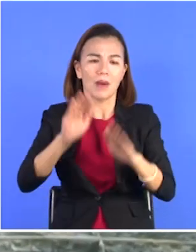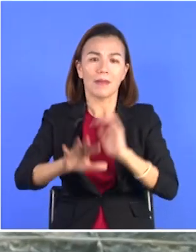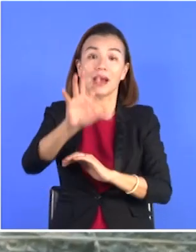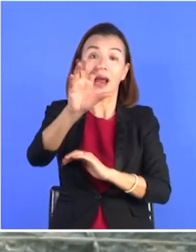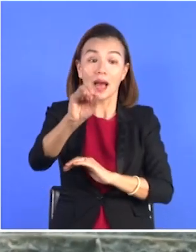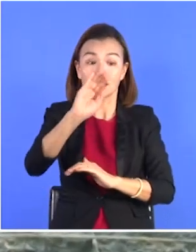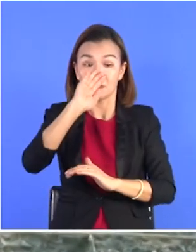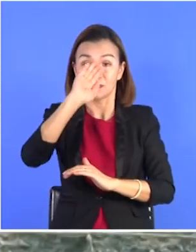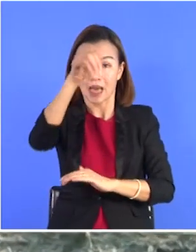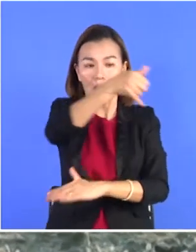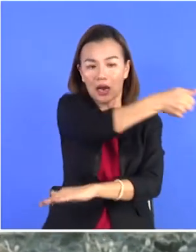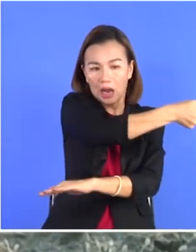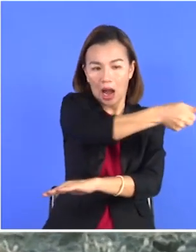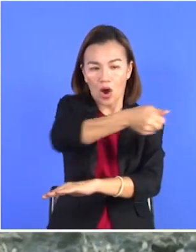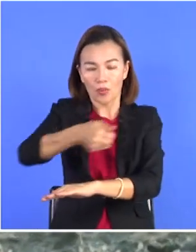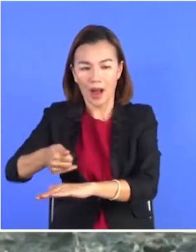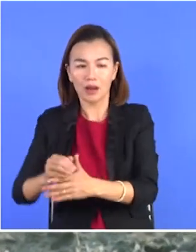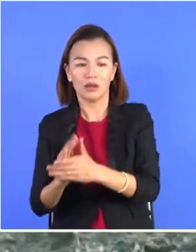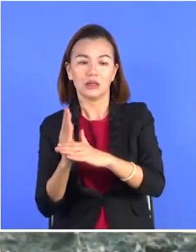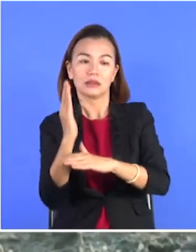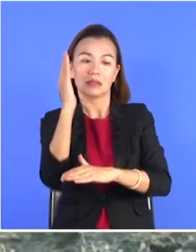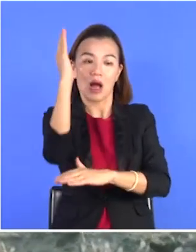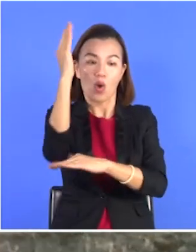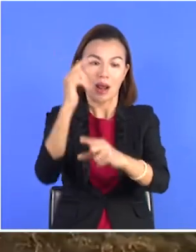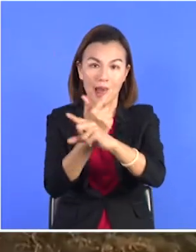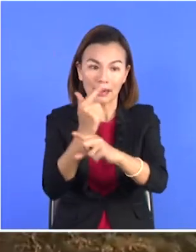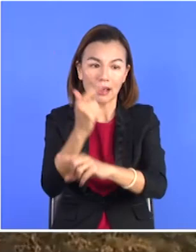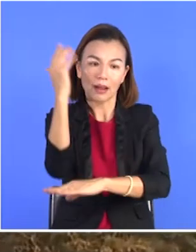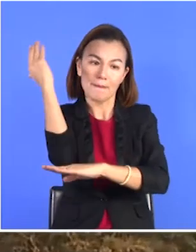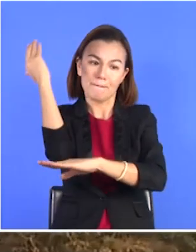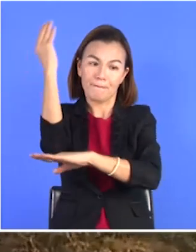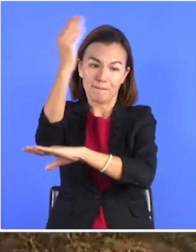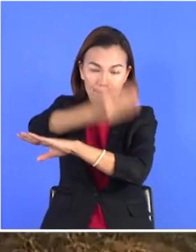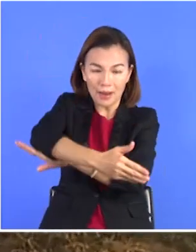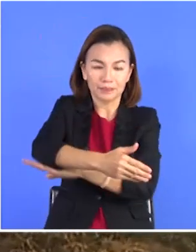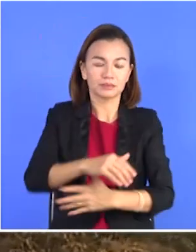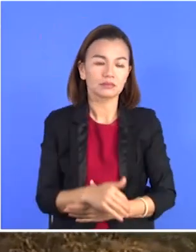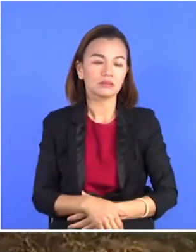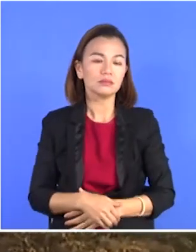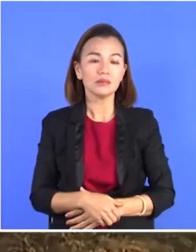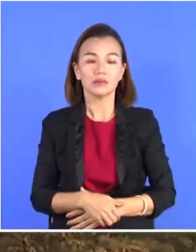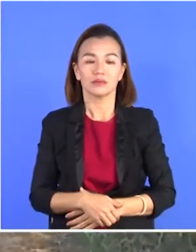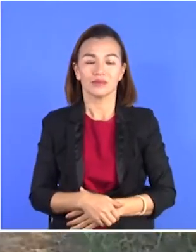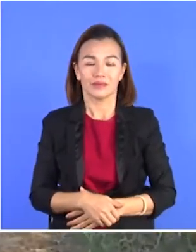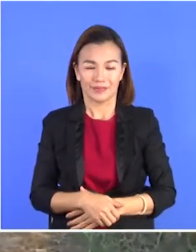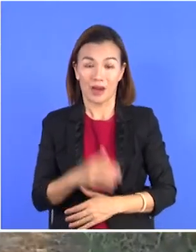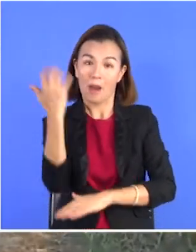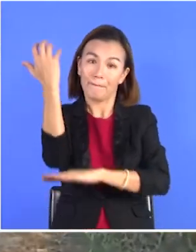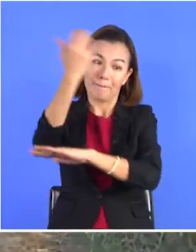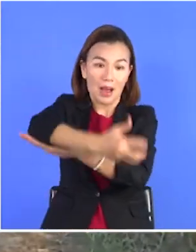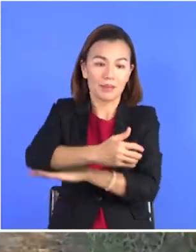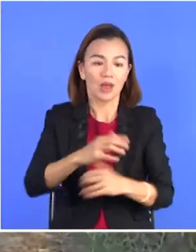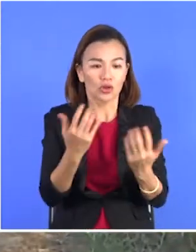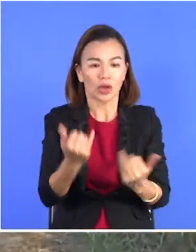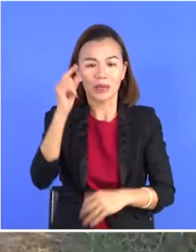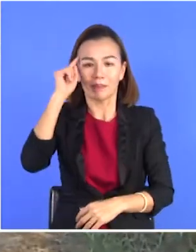นะบุกเข้ามานี่เสาไฟเหล็กนะครับเนี่ยพังลงมาแบบนี้เสียหายหมดเลยเนี่ยนะฮะเขาบอกว่าตอนนี้นะไม่